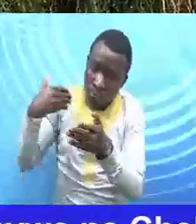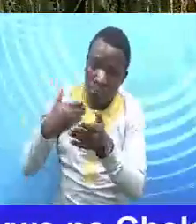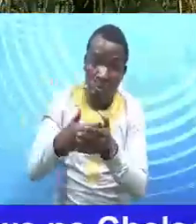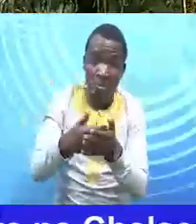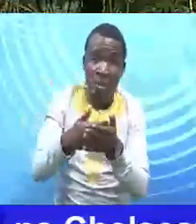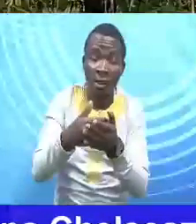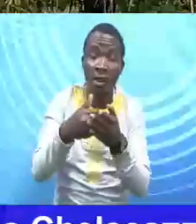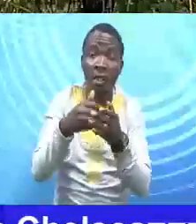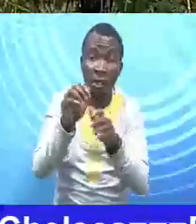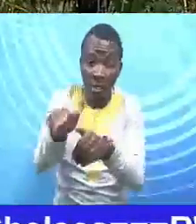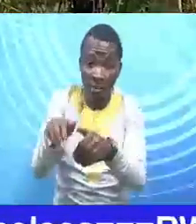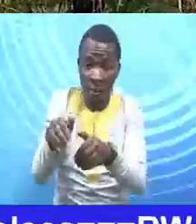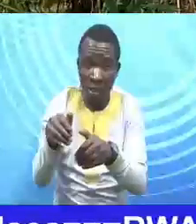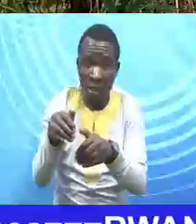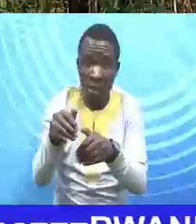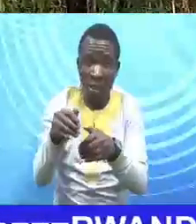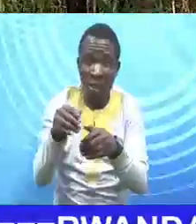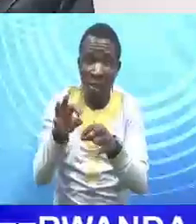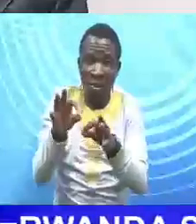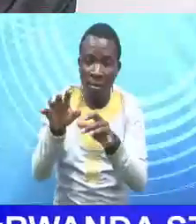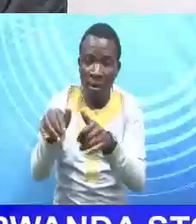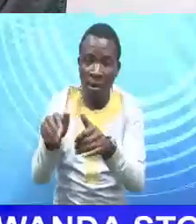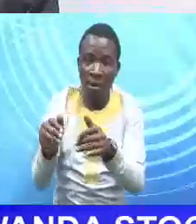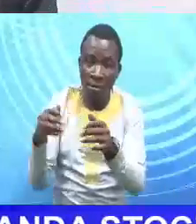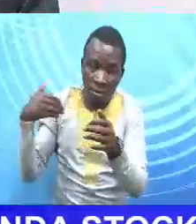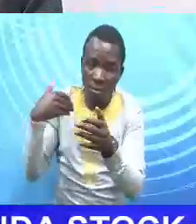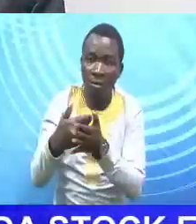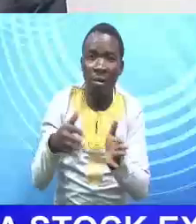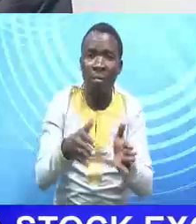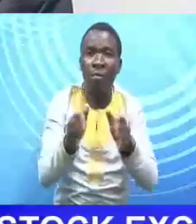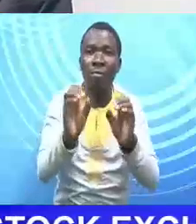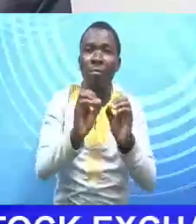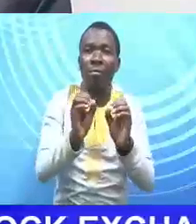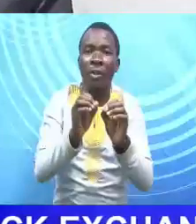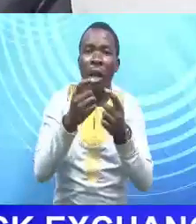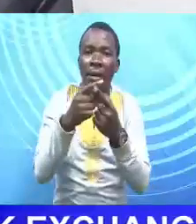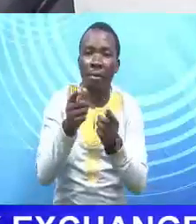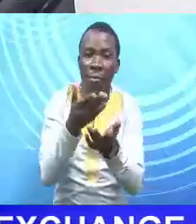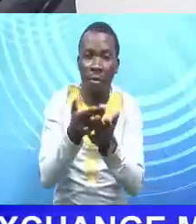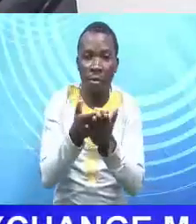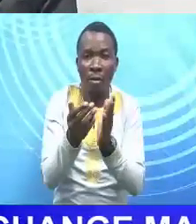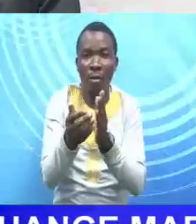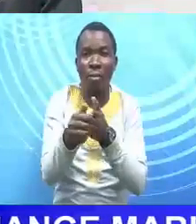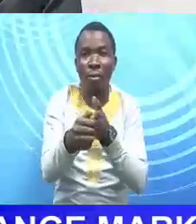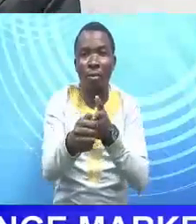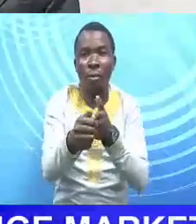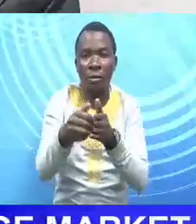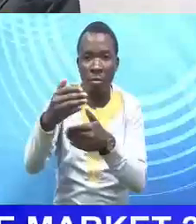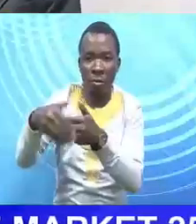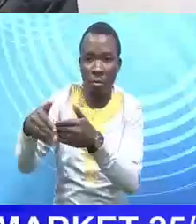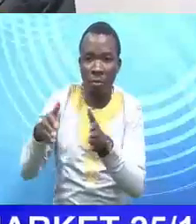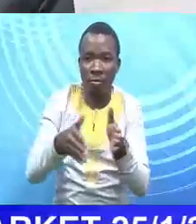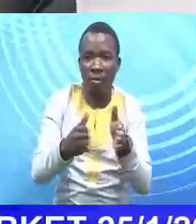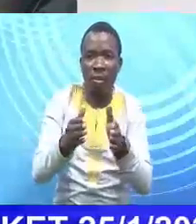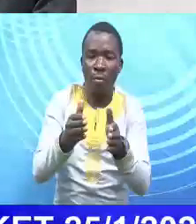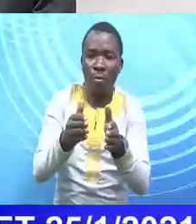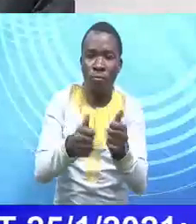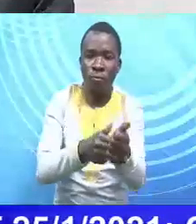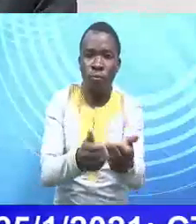hano ntabwo ibasha kugera ku muhanda neza abantu baravunika turasaba ubuyobozi yuko bwatwegereza uwo muhanda bukawukurikirana